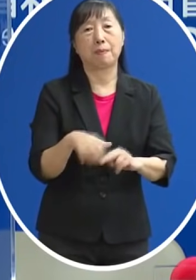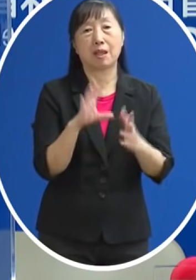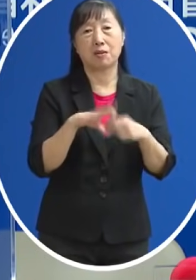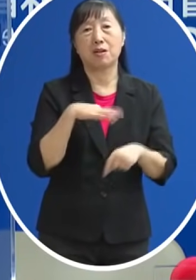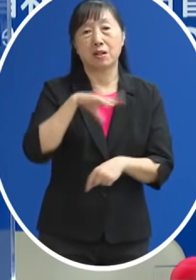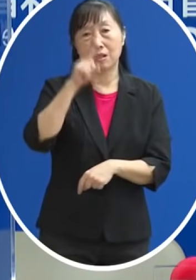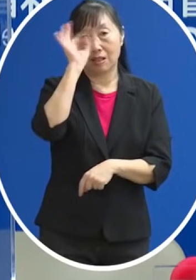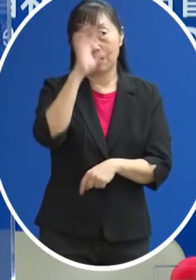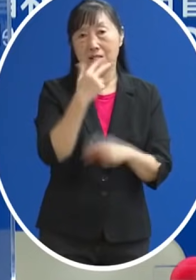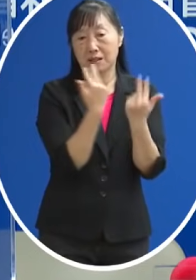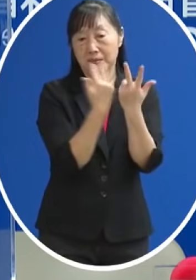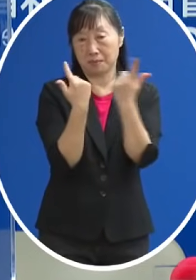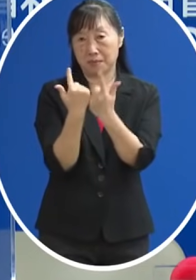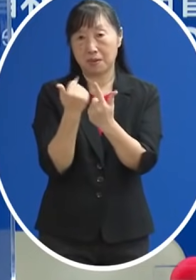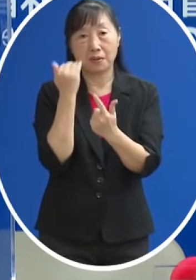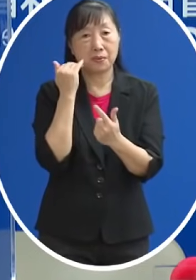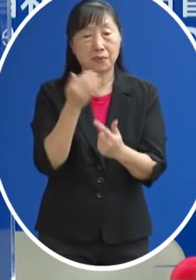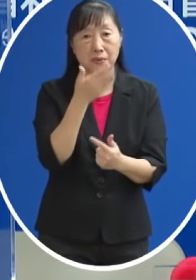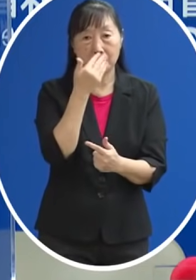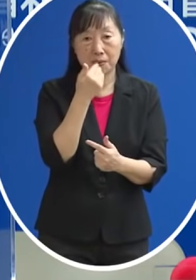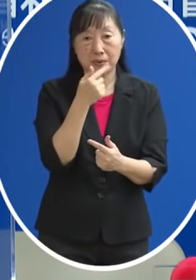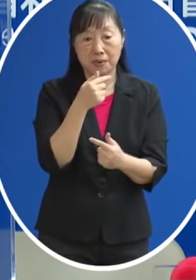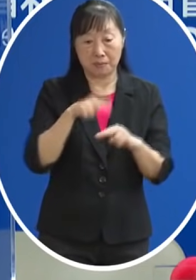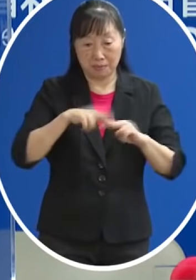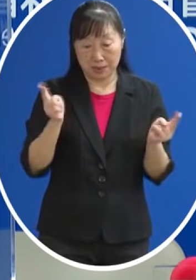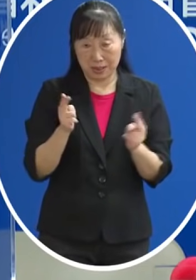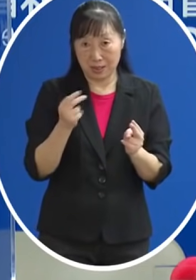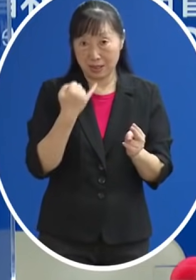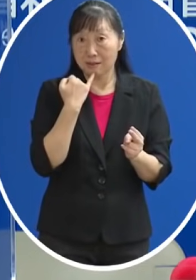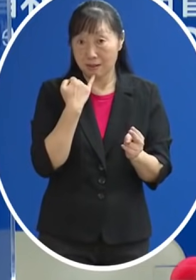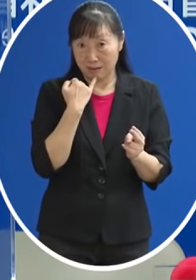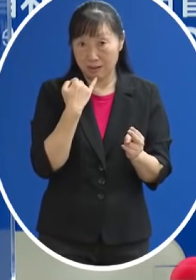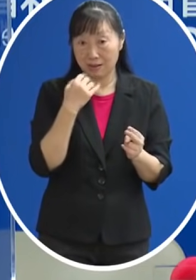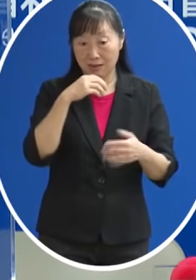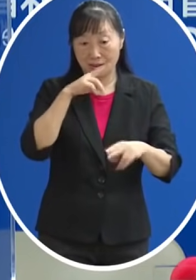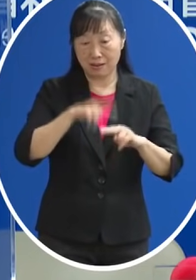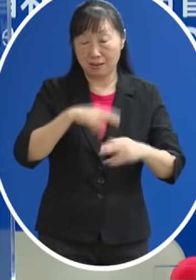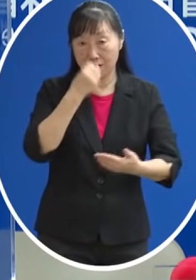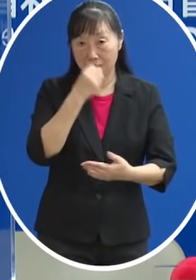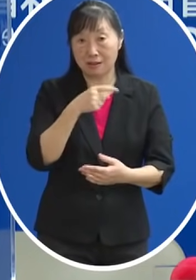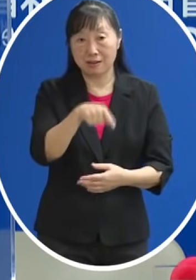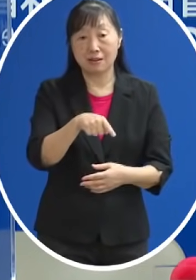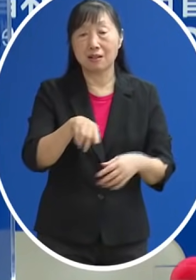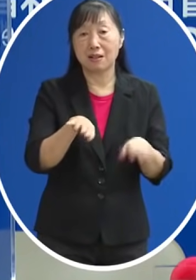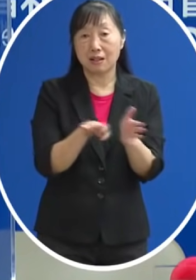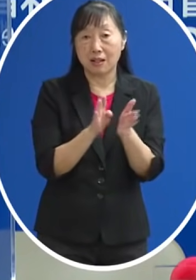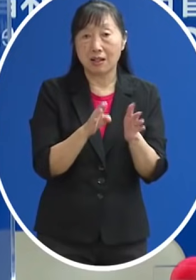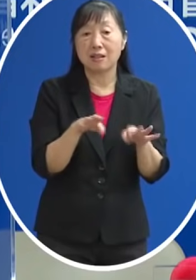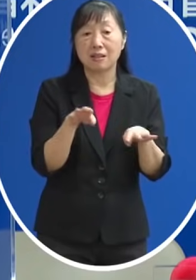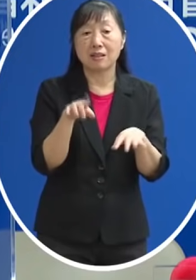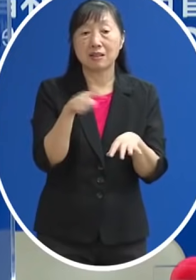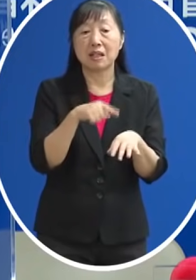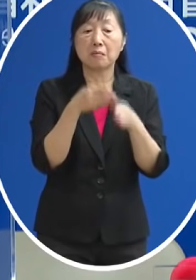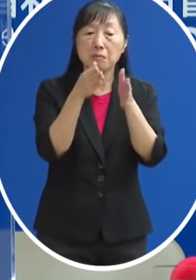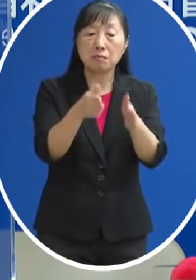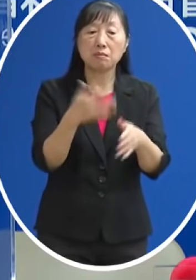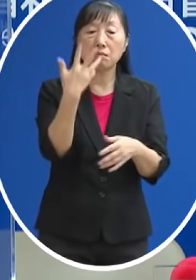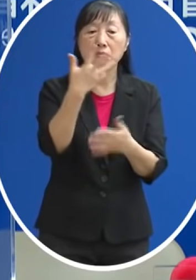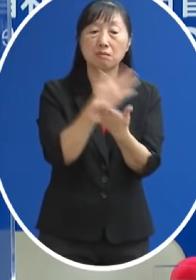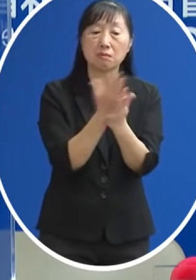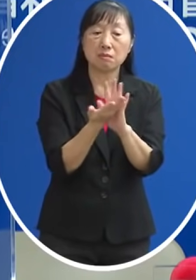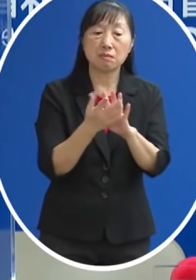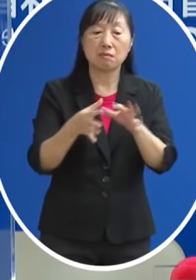这饮食的内容开始之后会不会有什么样的变化，那才会进一步的好这些八大行业。那至于